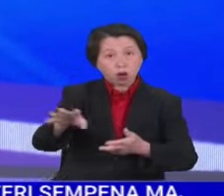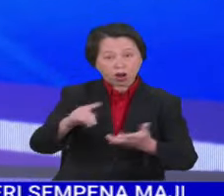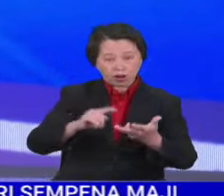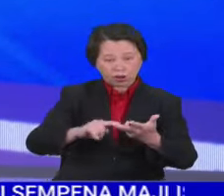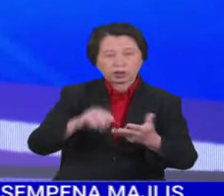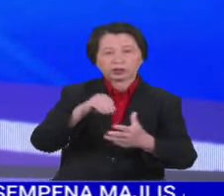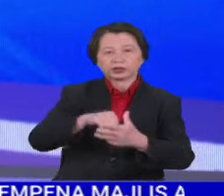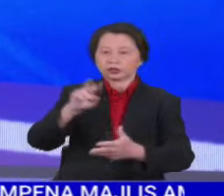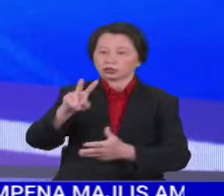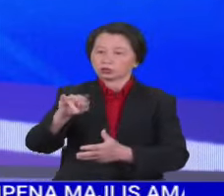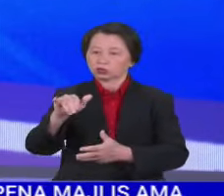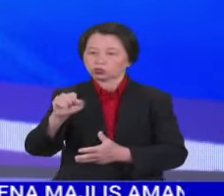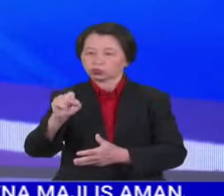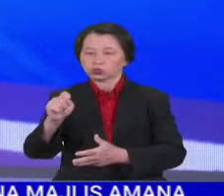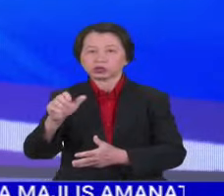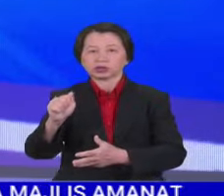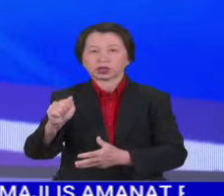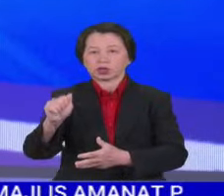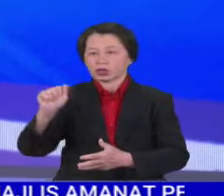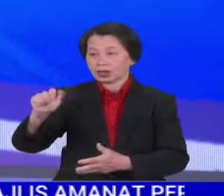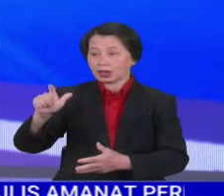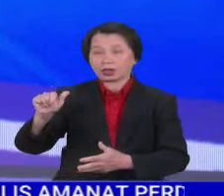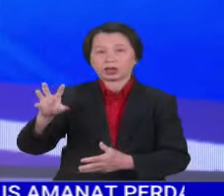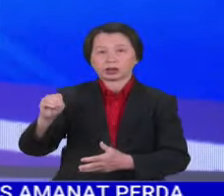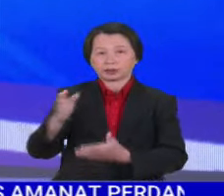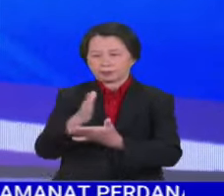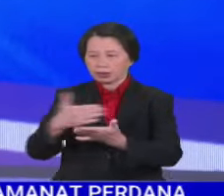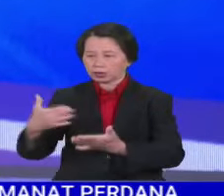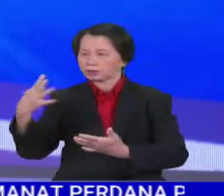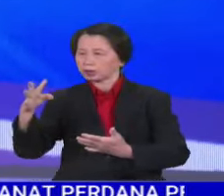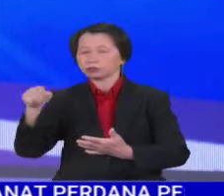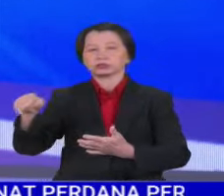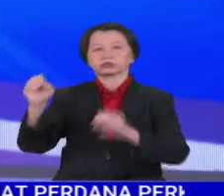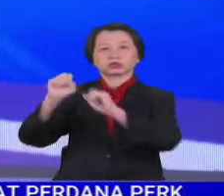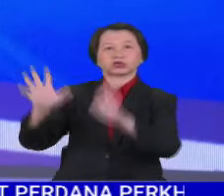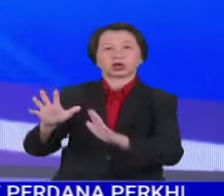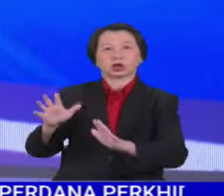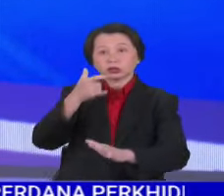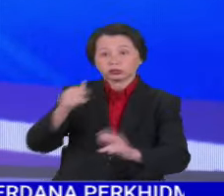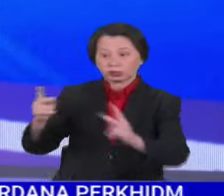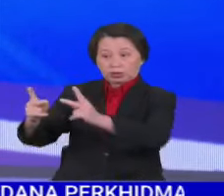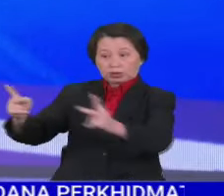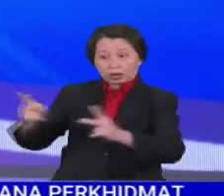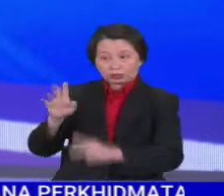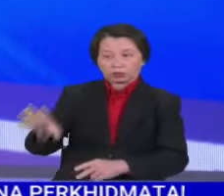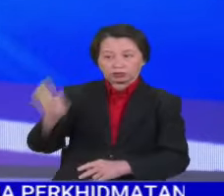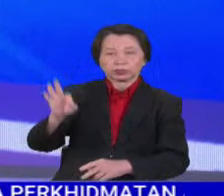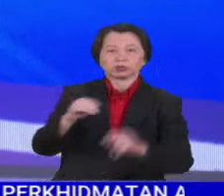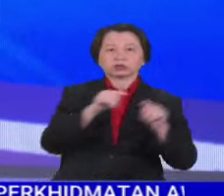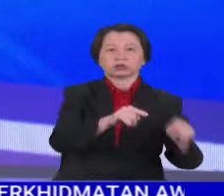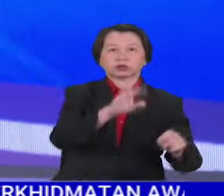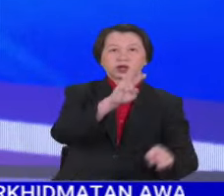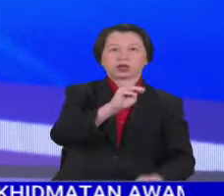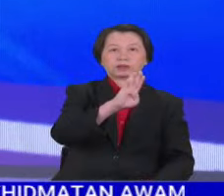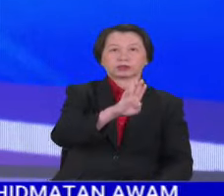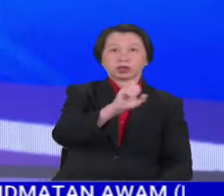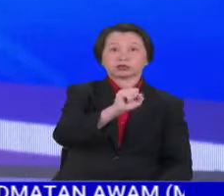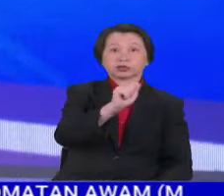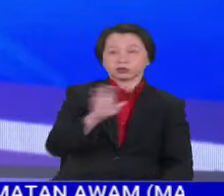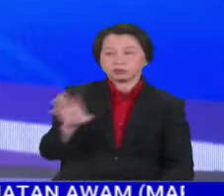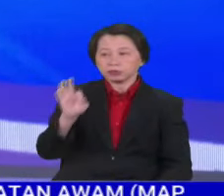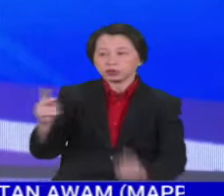Vista Alam Seksyen 14 Shah Alam. Ini selepas kawasan tersebut dipilih Majlis Bandaraya Shah Alam